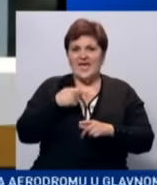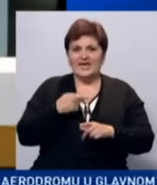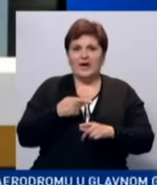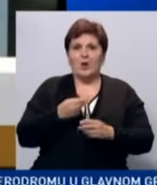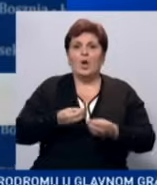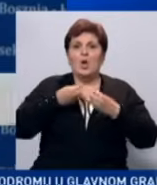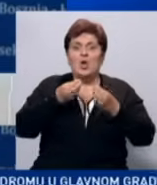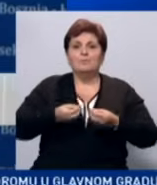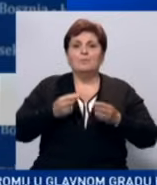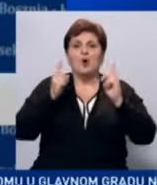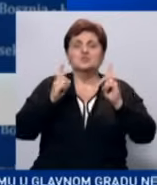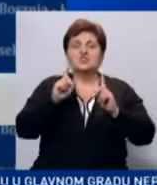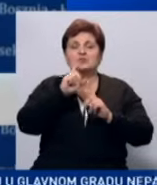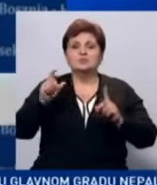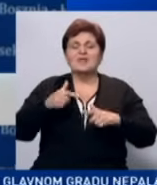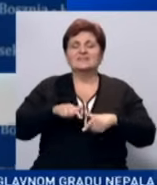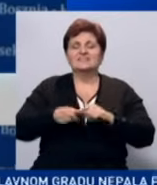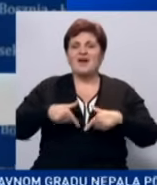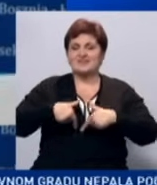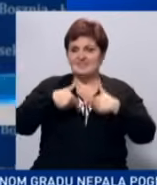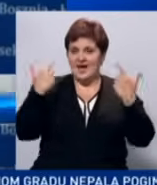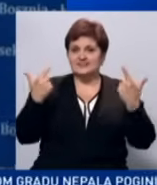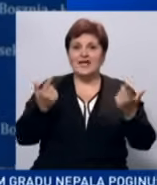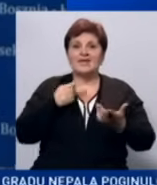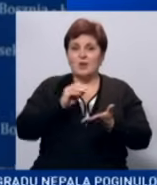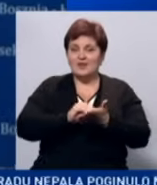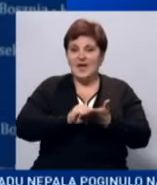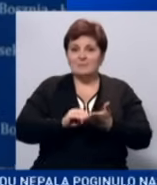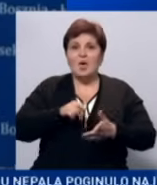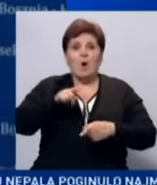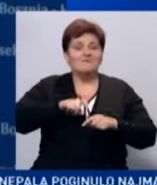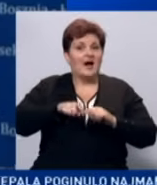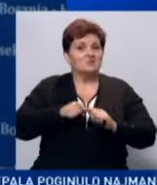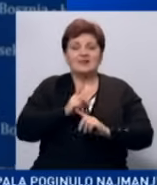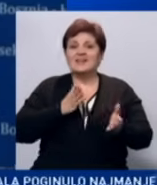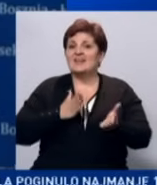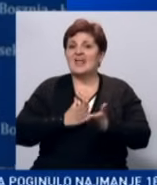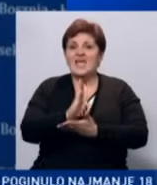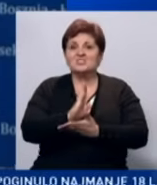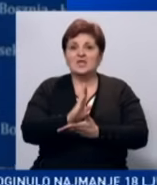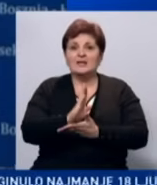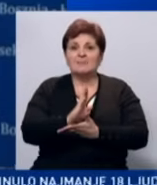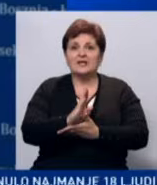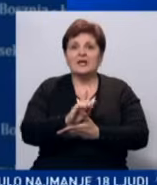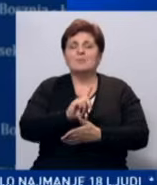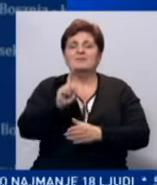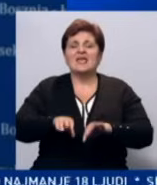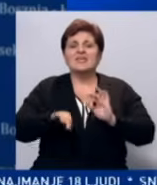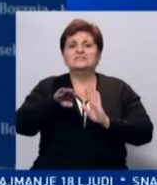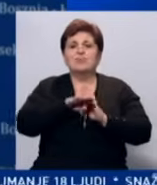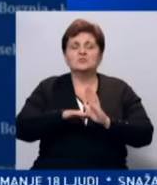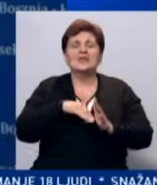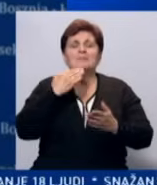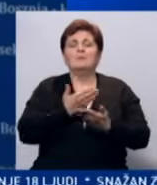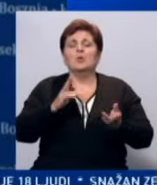su u pojašnjenju suda stvari jasne, te da, kako je naveo, ovakva stvar neće proći ni o pitanju izbornog zakona,